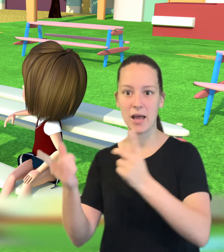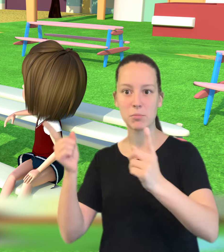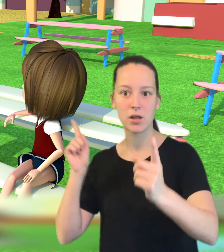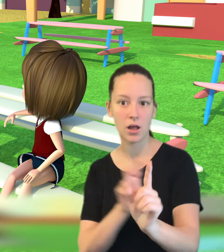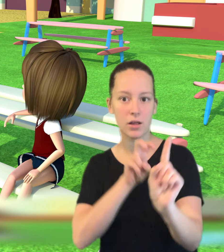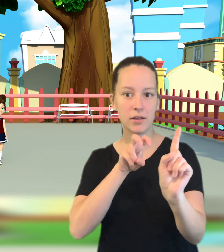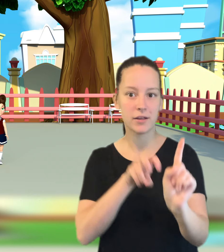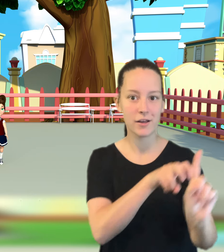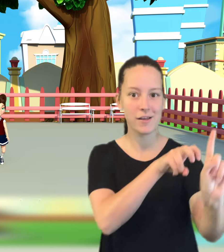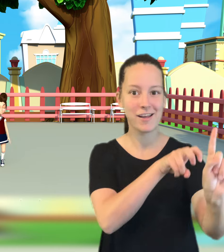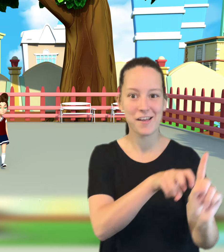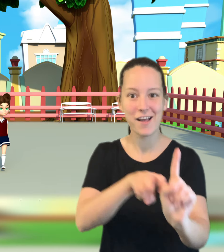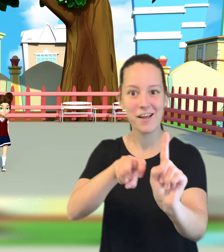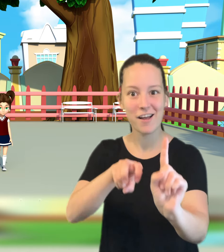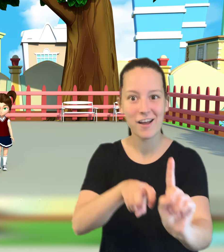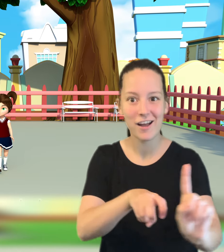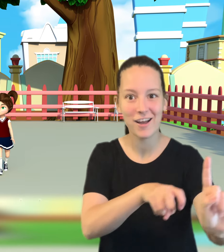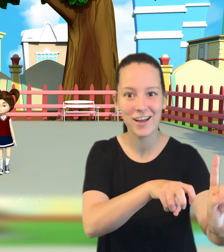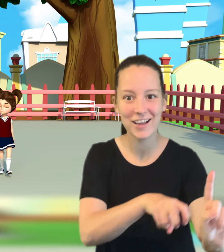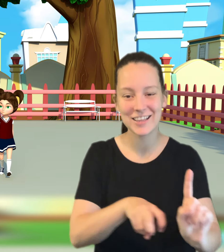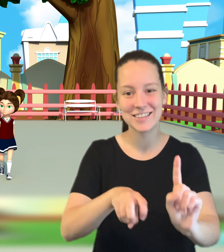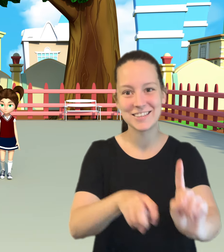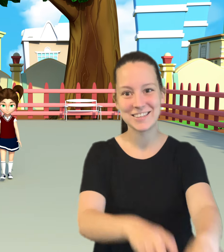ついていく可愛い